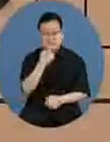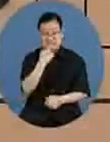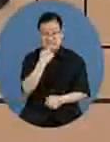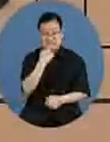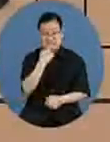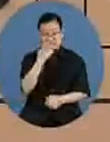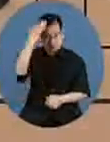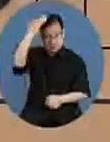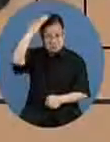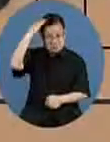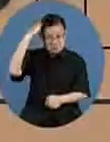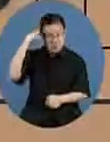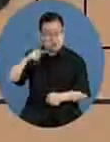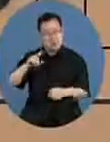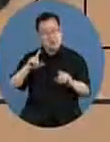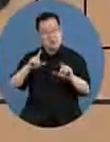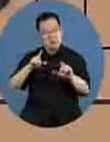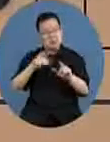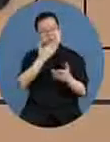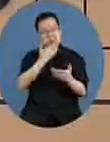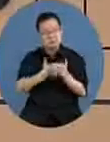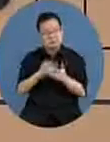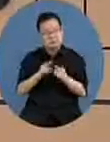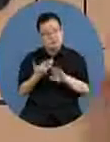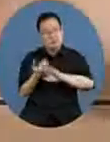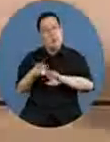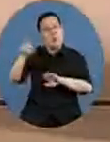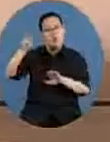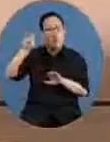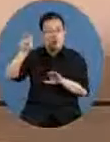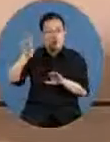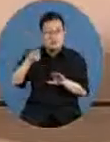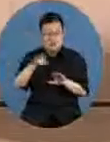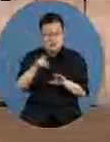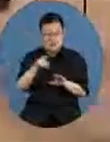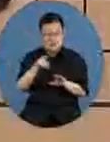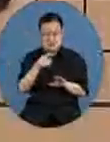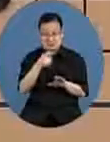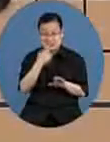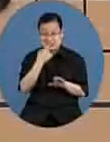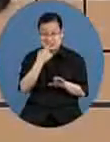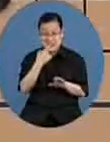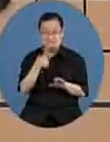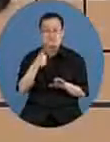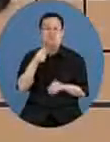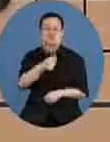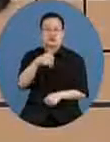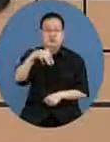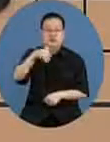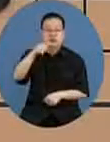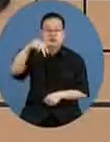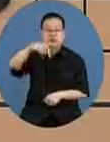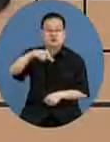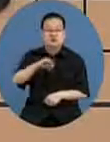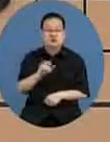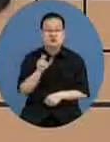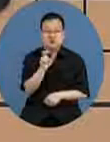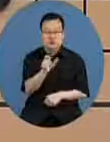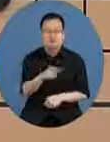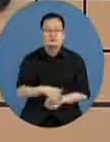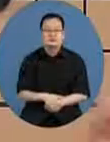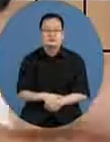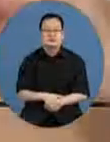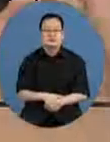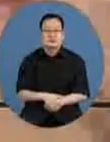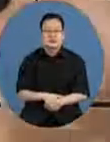흙으로서는 좀 더 큰 곳이 있다고 판단을 해서 손을 뺀 것이고요. 여기서 이제 치중을 간 모습이 되겠죠.